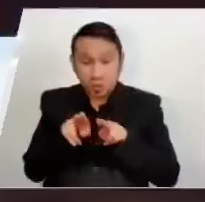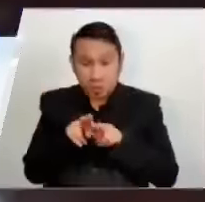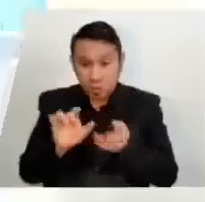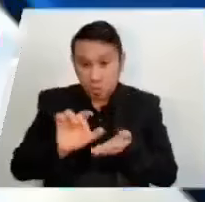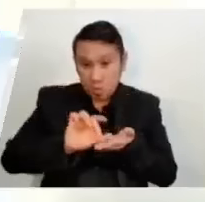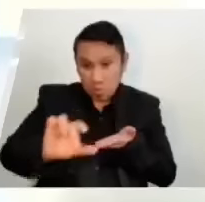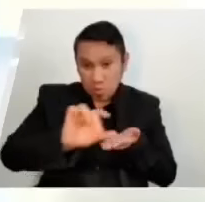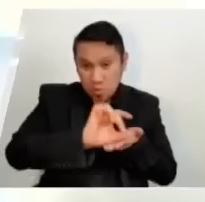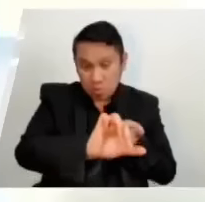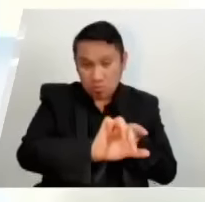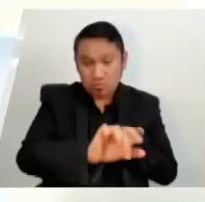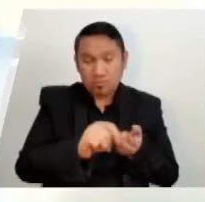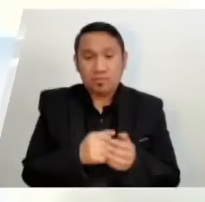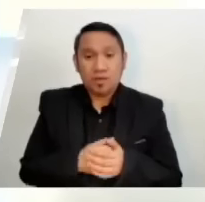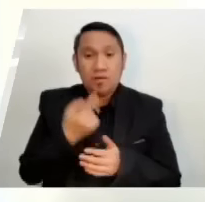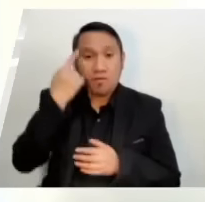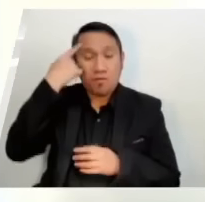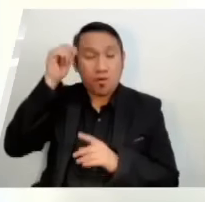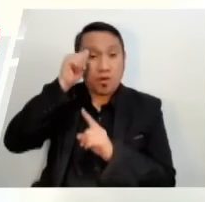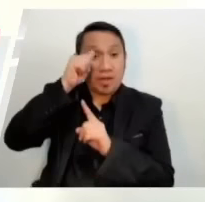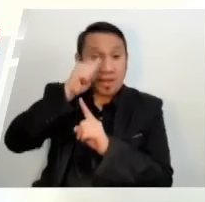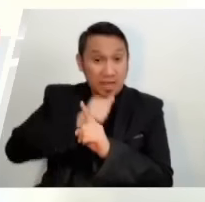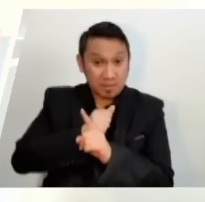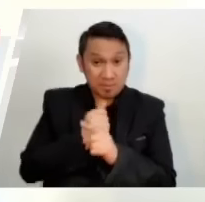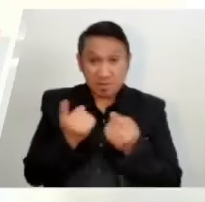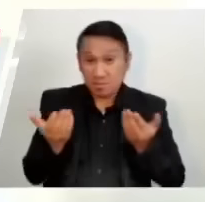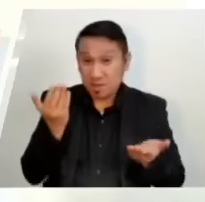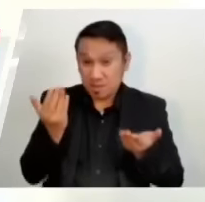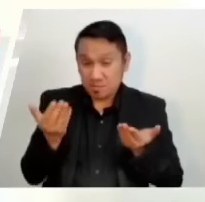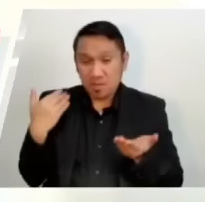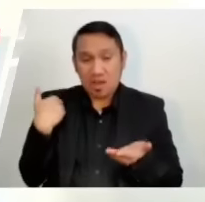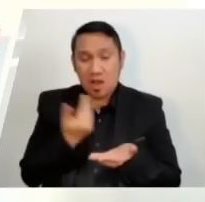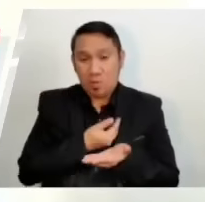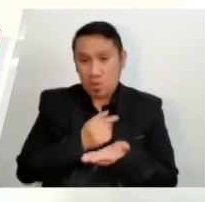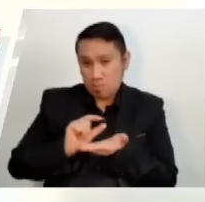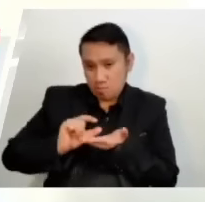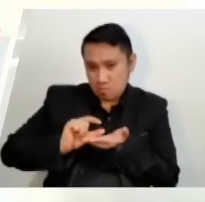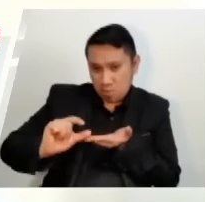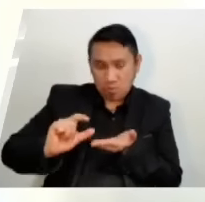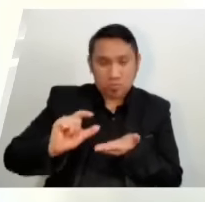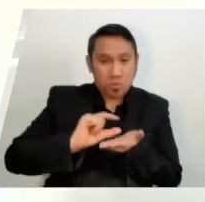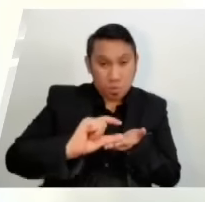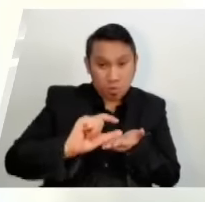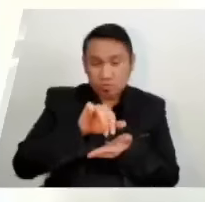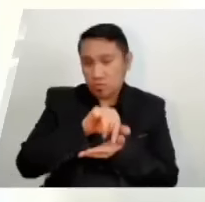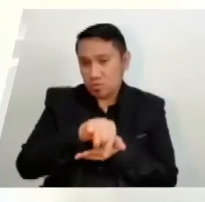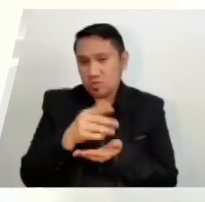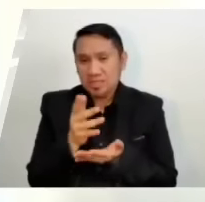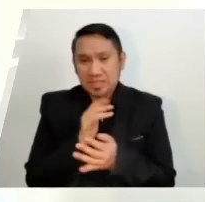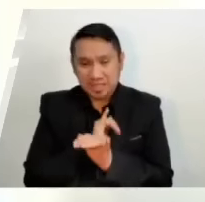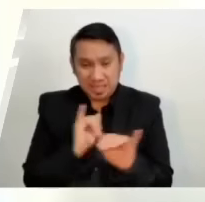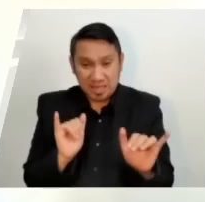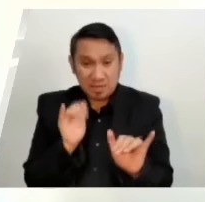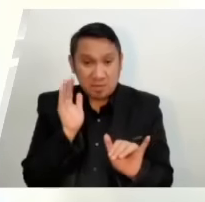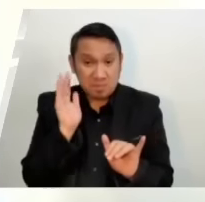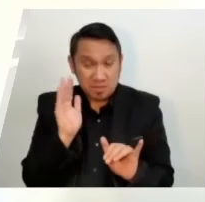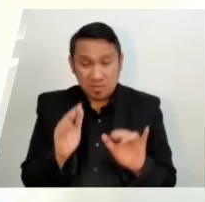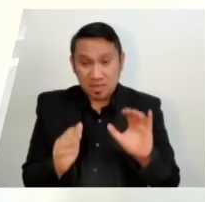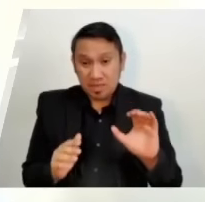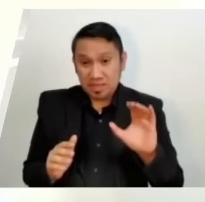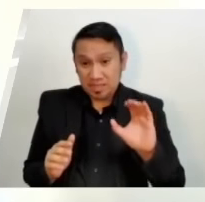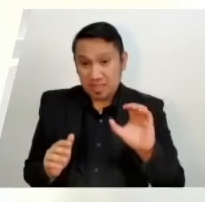April, baka ang allocation natin ay 50 pa rin, 50 CMS pa rin, or yung may extra